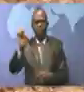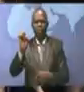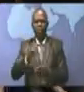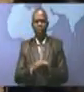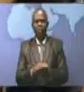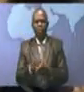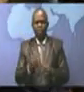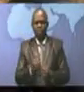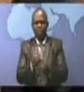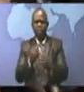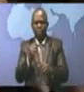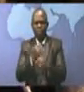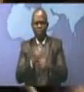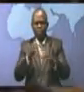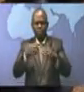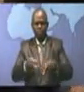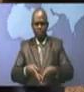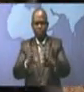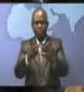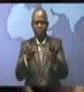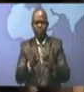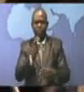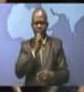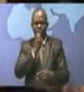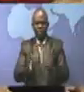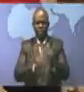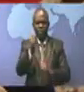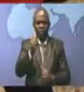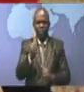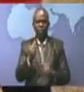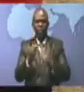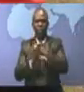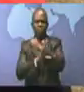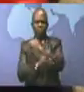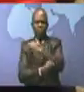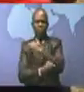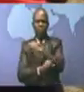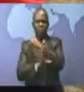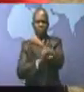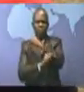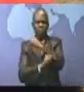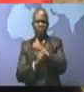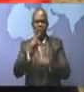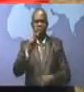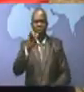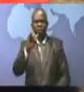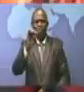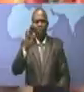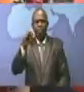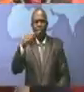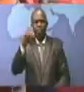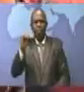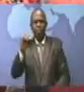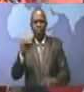consistaient à tracer des courbes de niveau sur la colline Jimbi, en commune Kibago de la province Makamba. Il a profité de cette